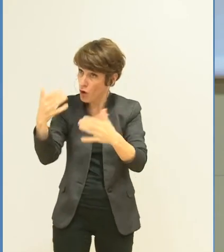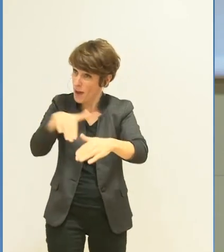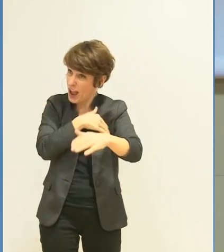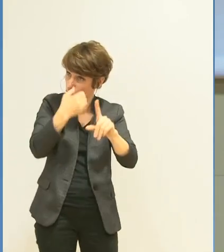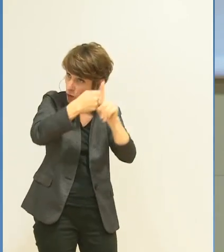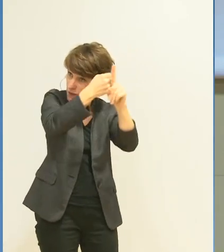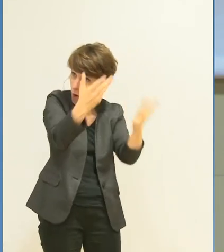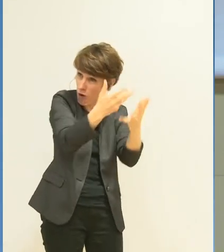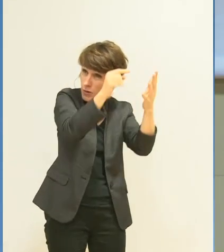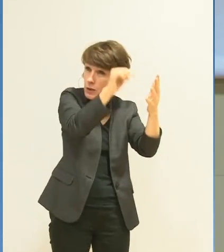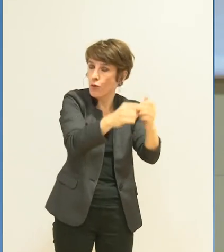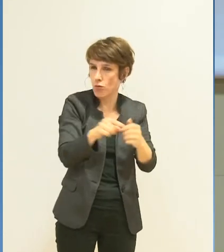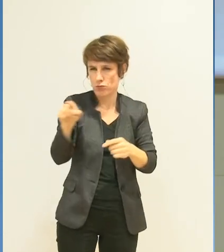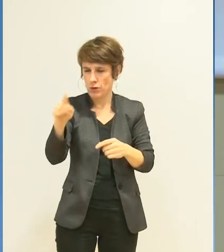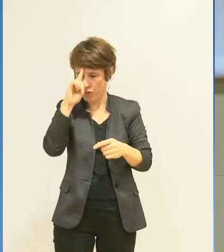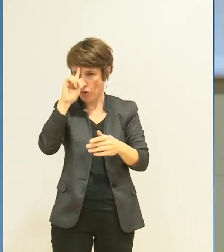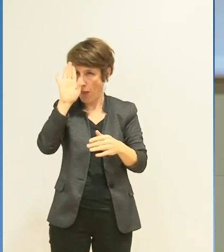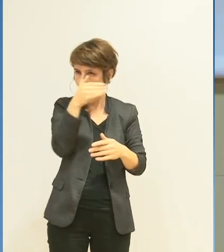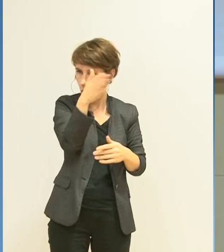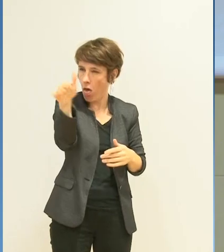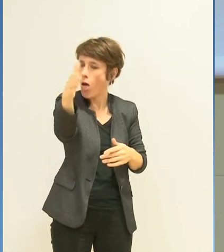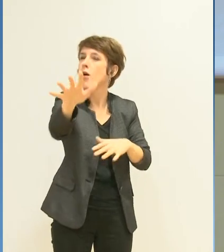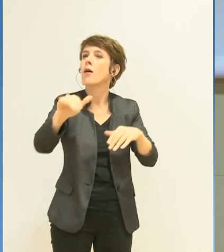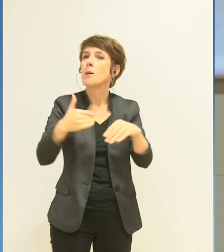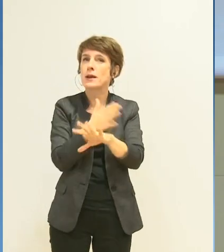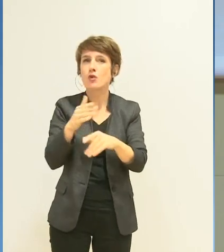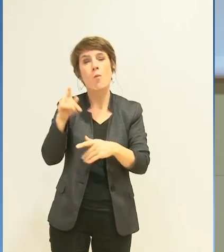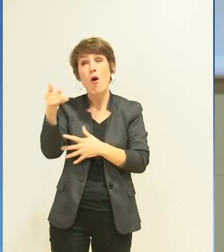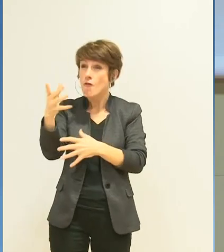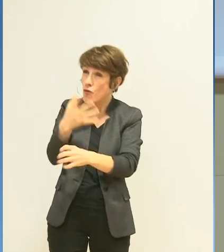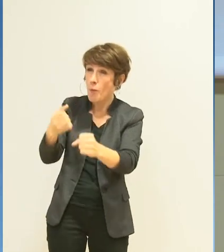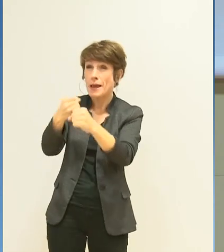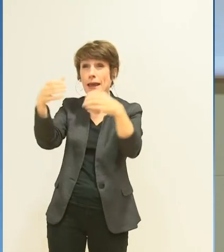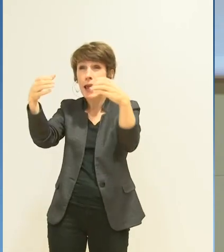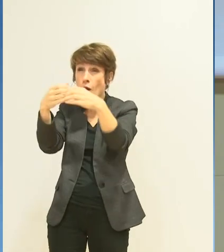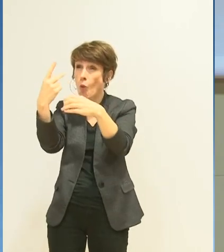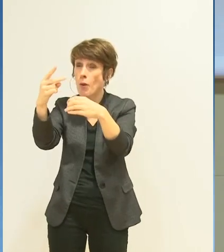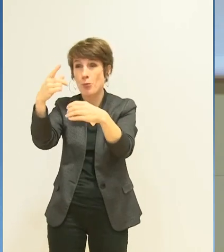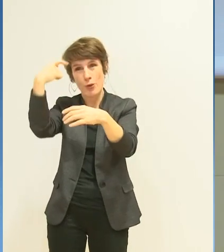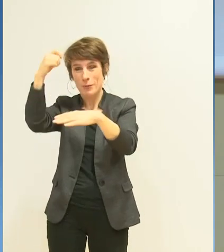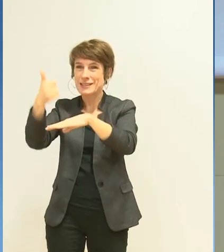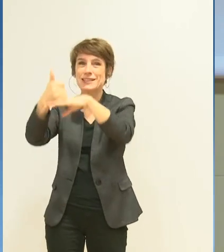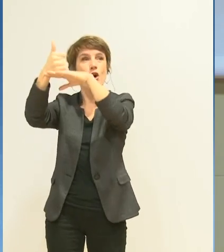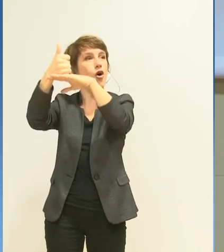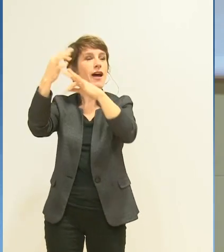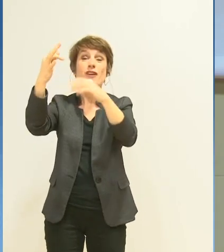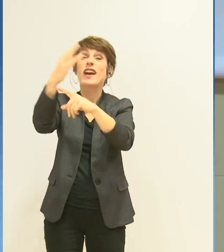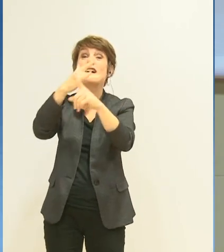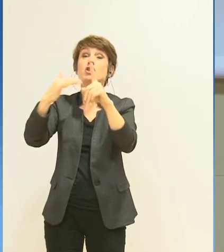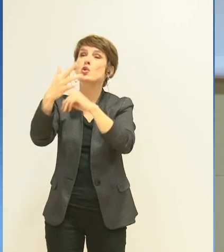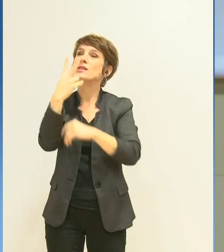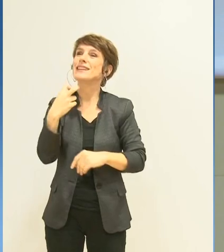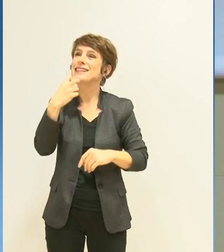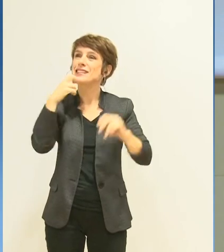passer aujourd'hui à la création d'un groupe qu'il préside de la société civile c'est vrai que